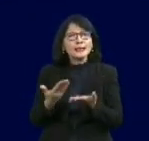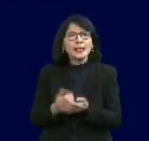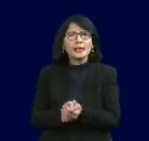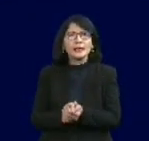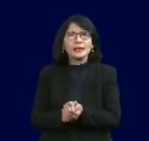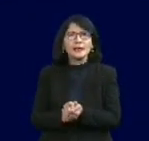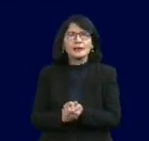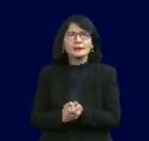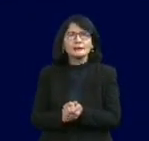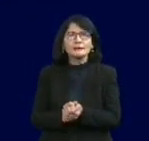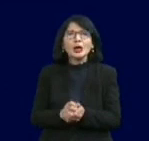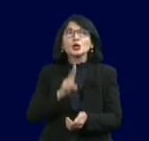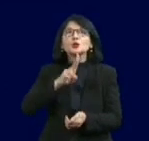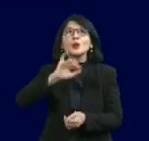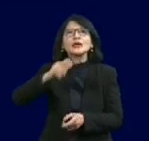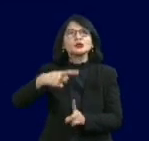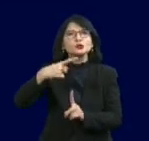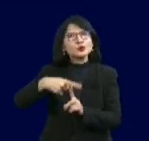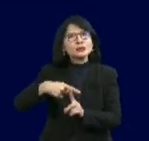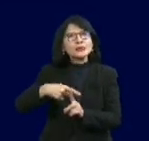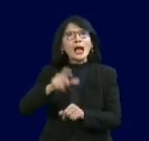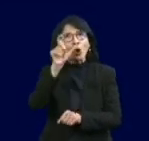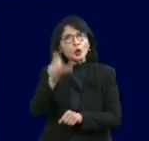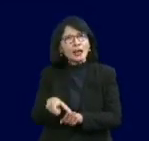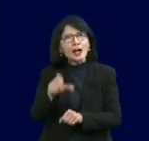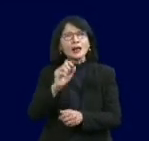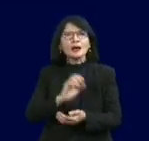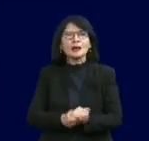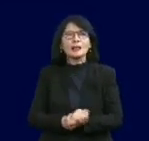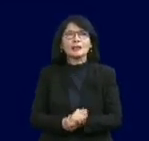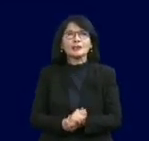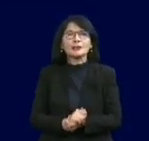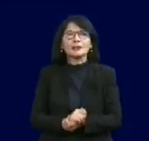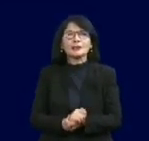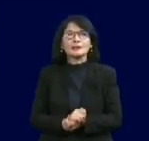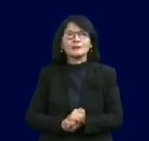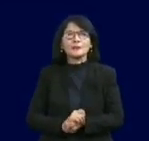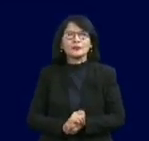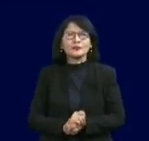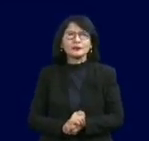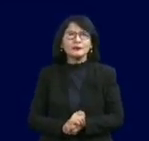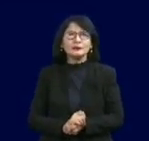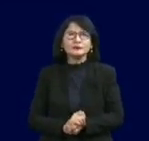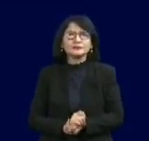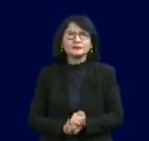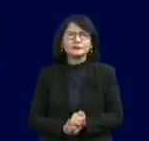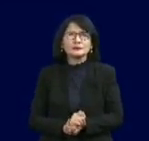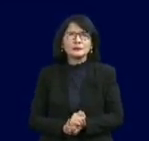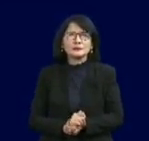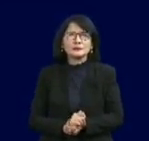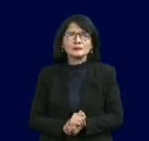2 juta orang. Sekitar 2 juta orang. Dan